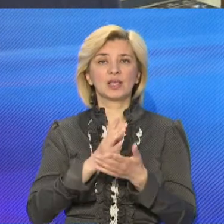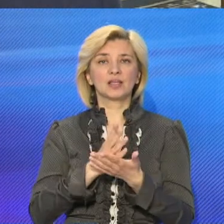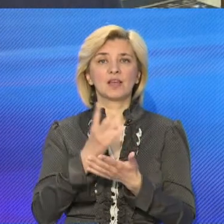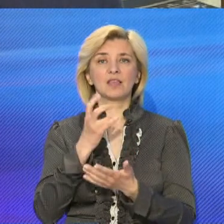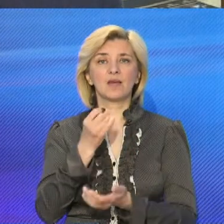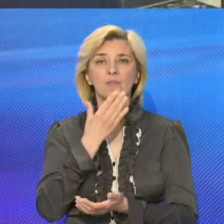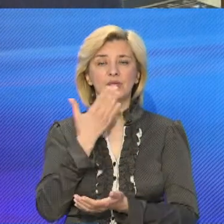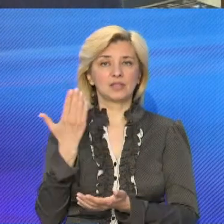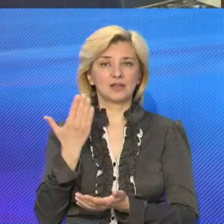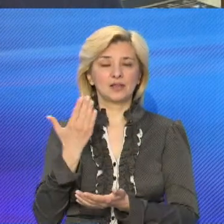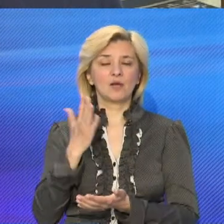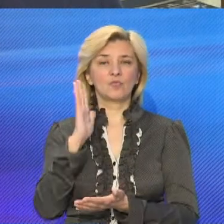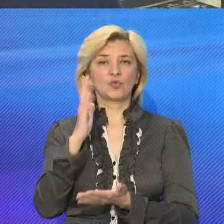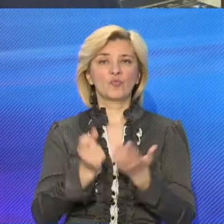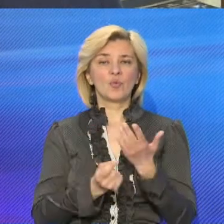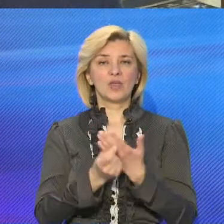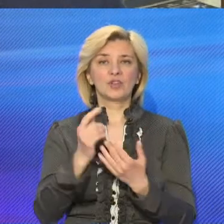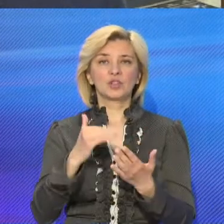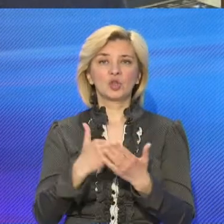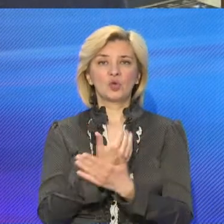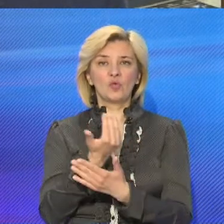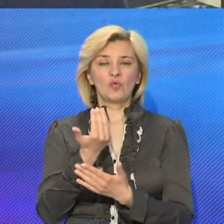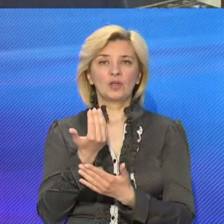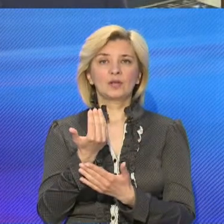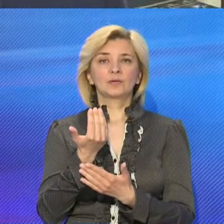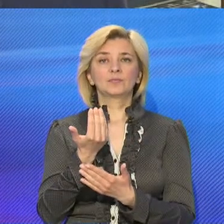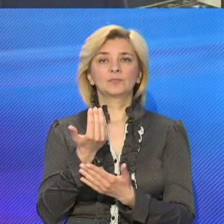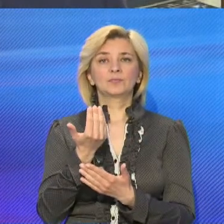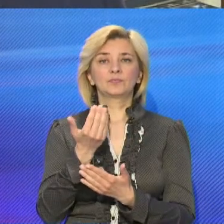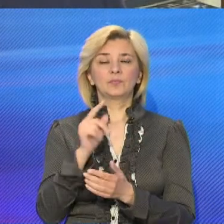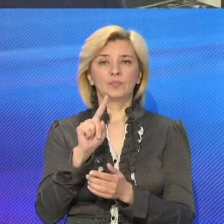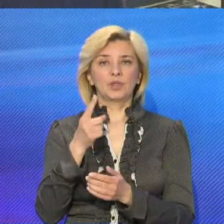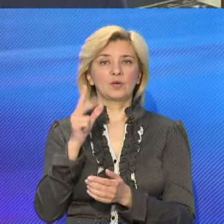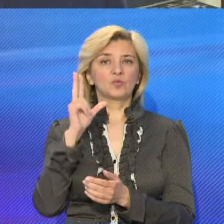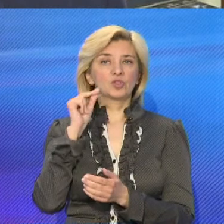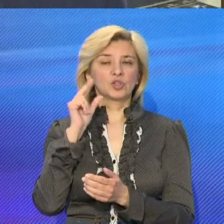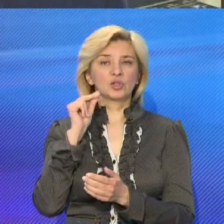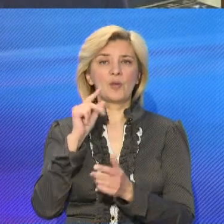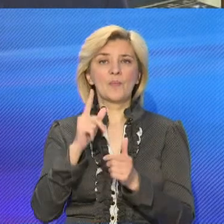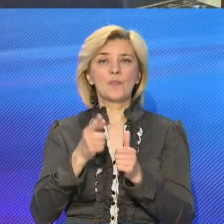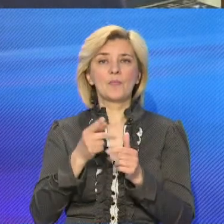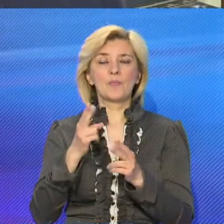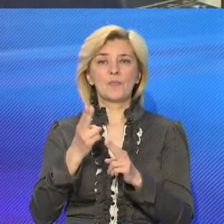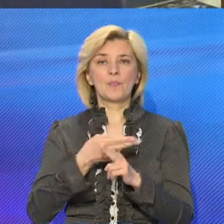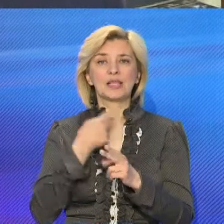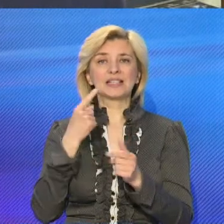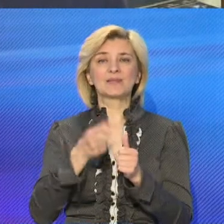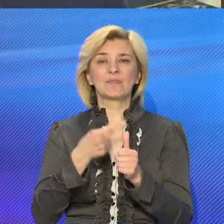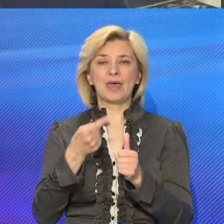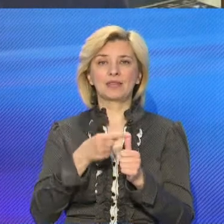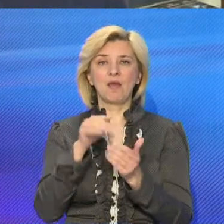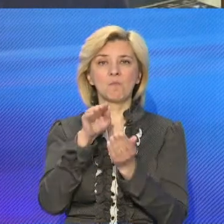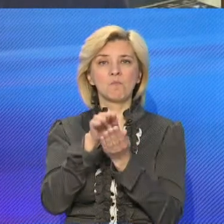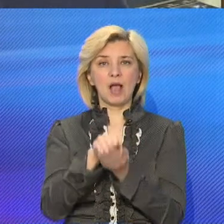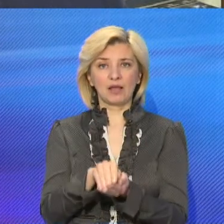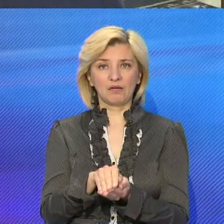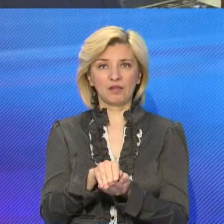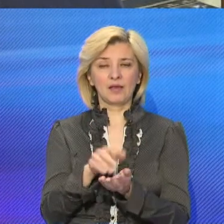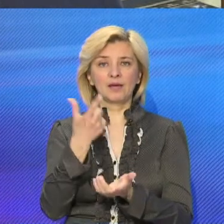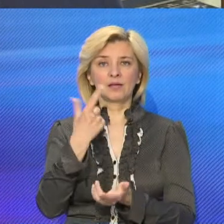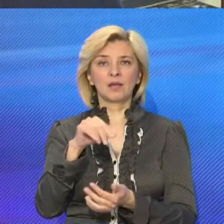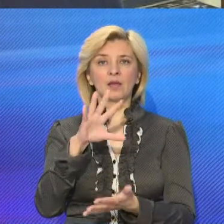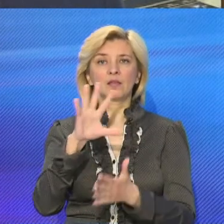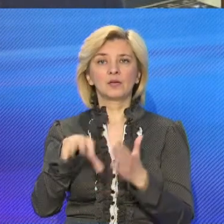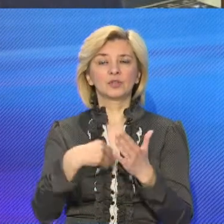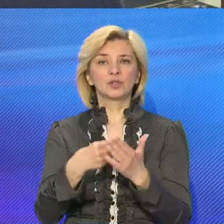последняя. Будут появляться новые книги, потому что количество безымянных могил, захоронений, где до сих